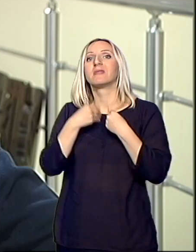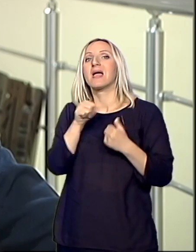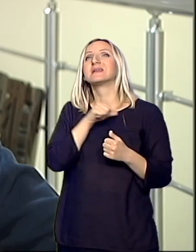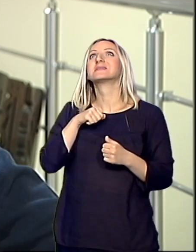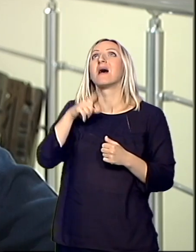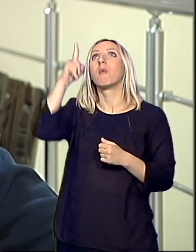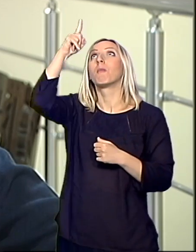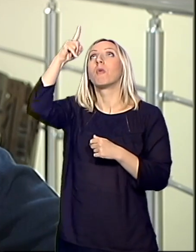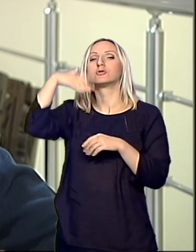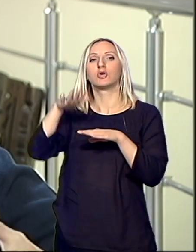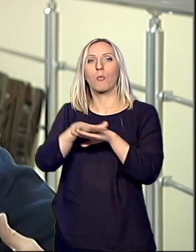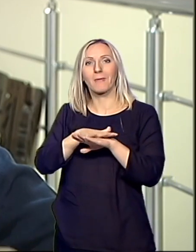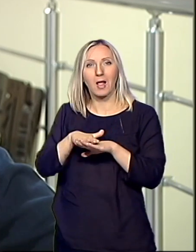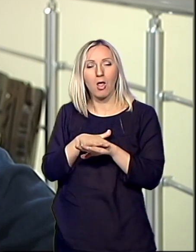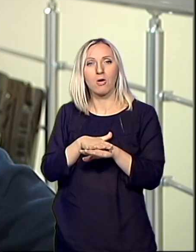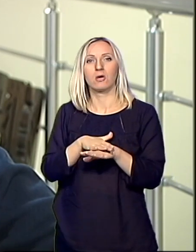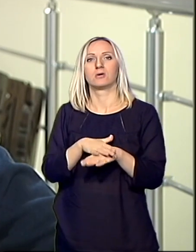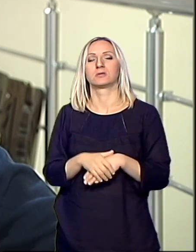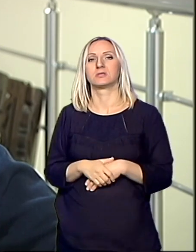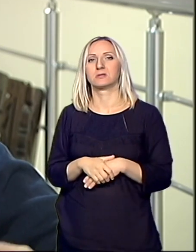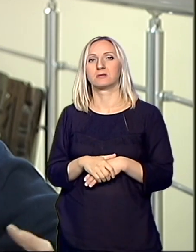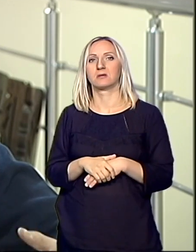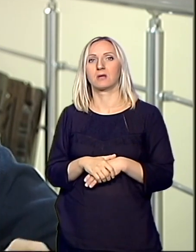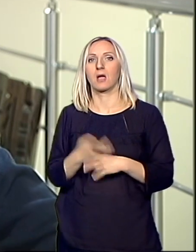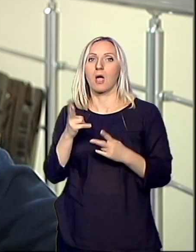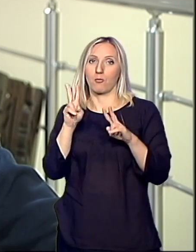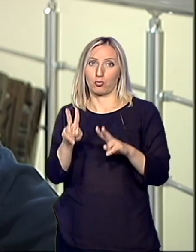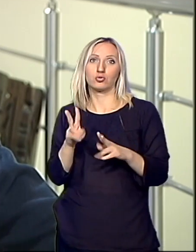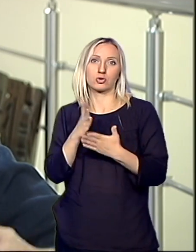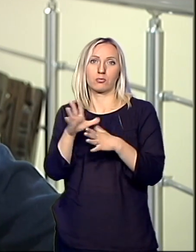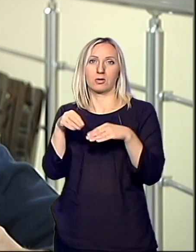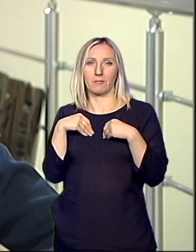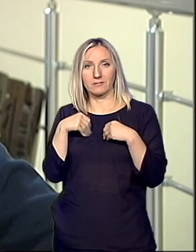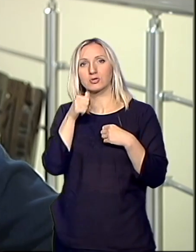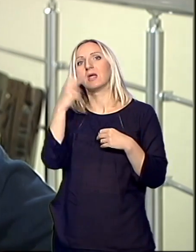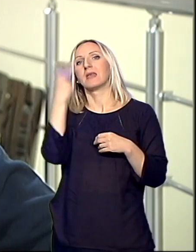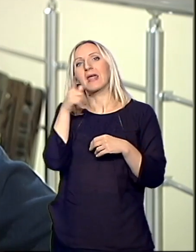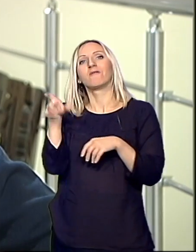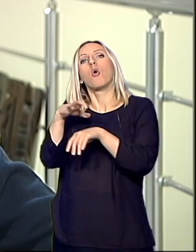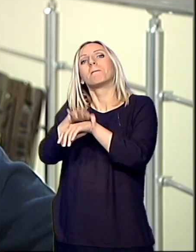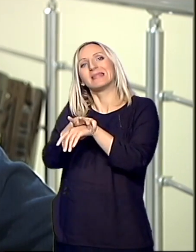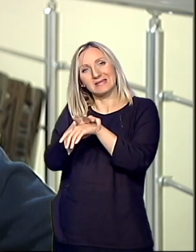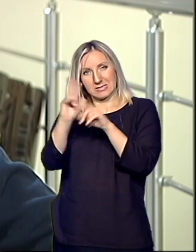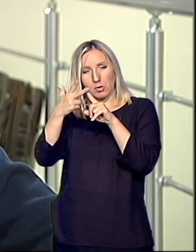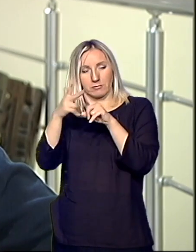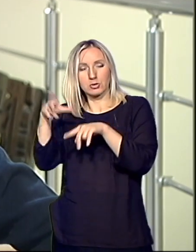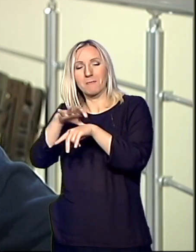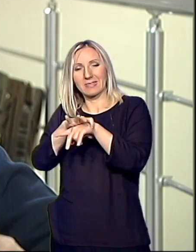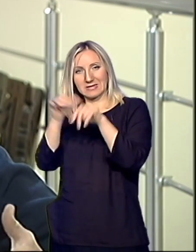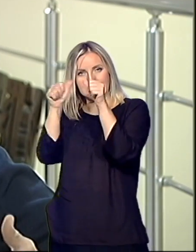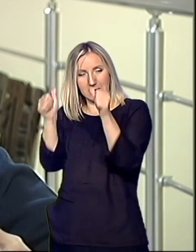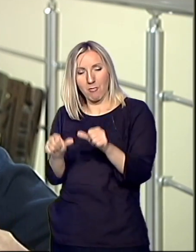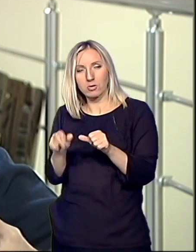milost kao mogućnost da budete prihvaćeni i naravno u medicinskom modelu